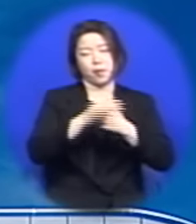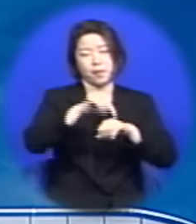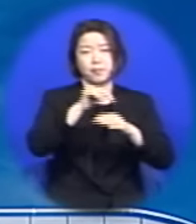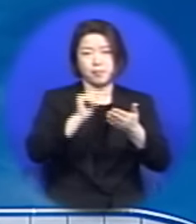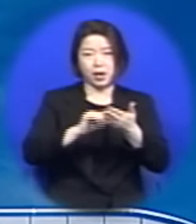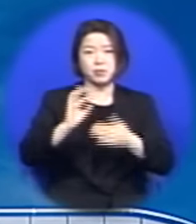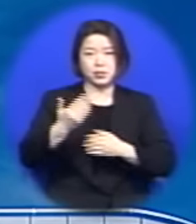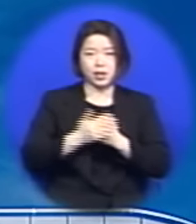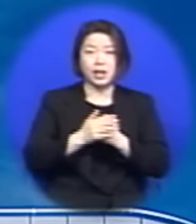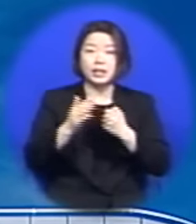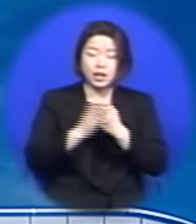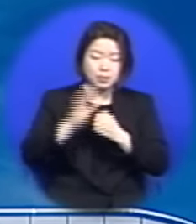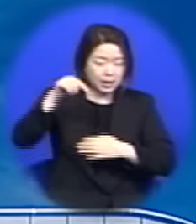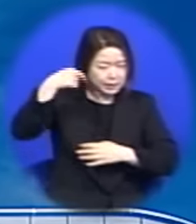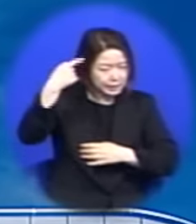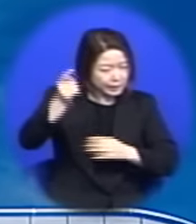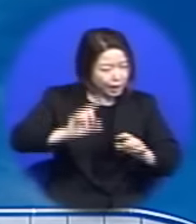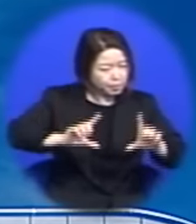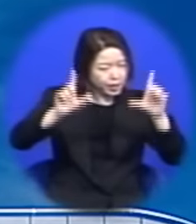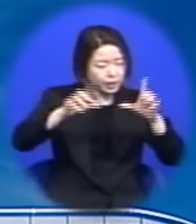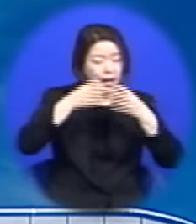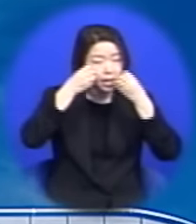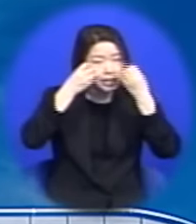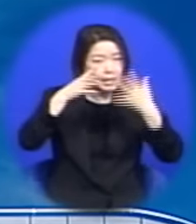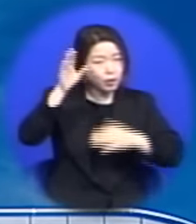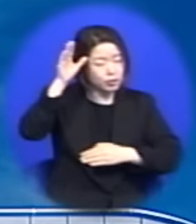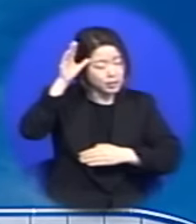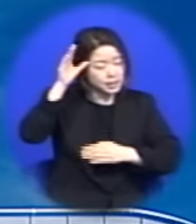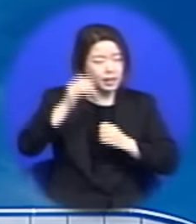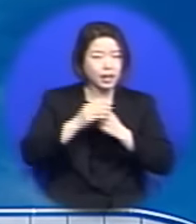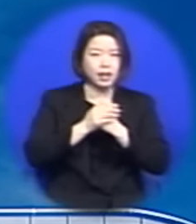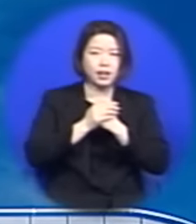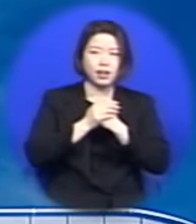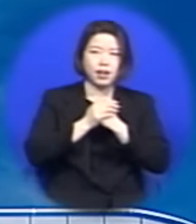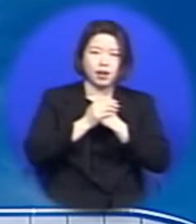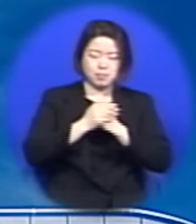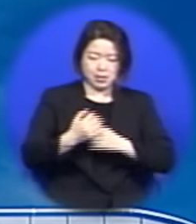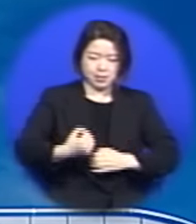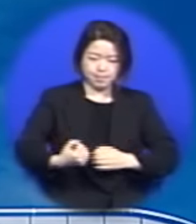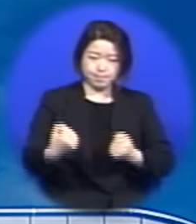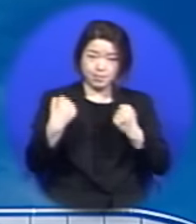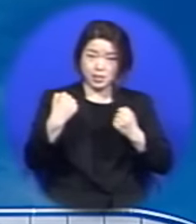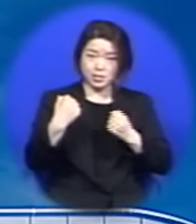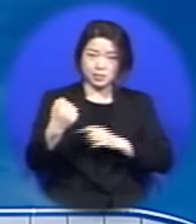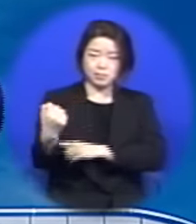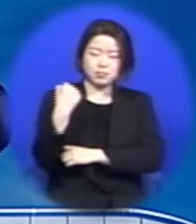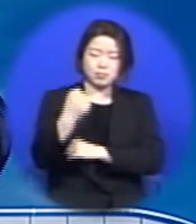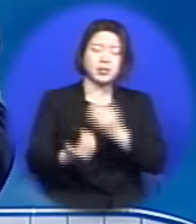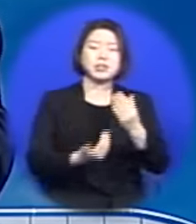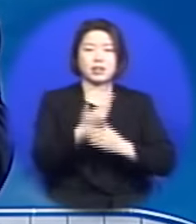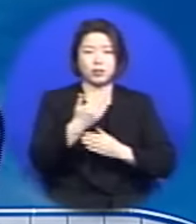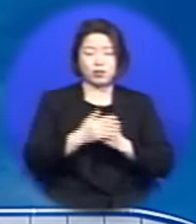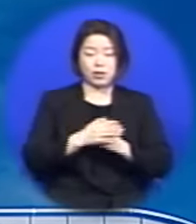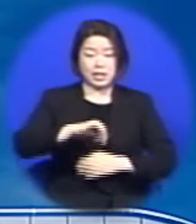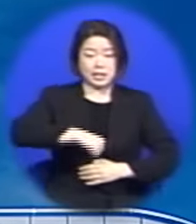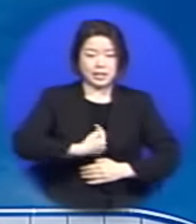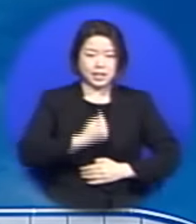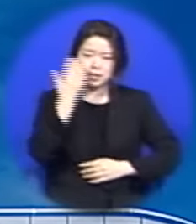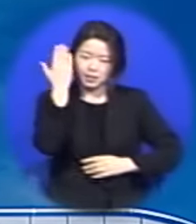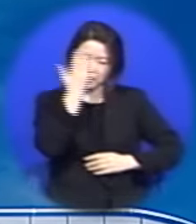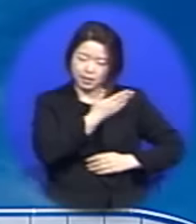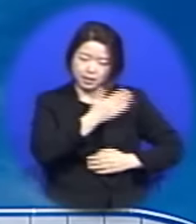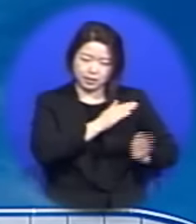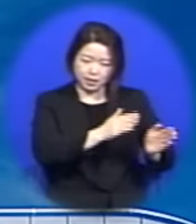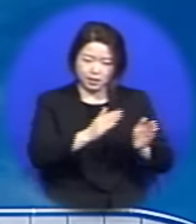날에 대한 새로운 어떤 기대와 의욕을 불러 일으키더라도 해놓은 그